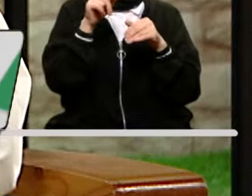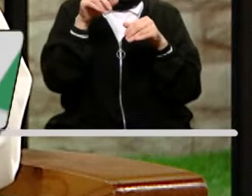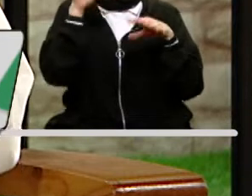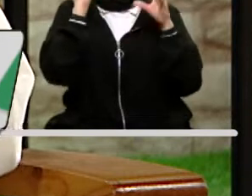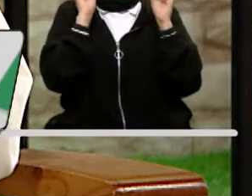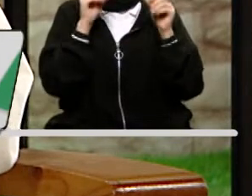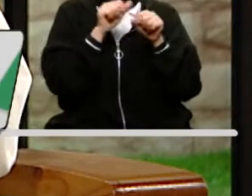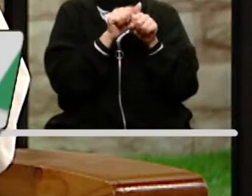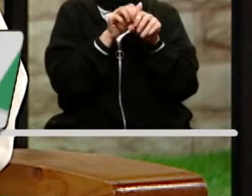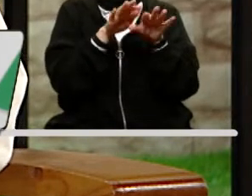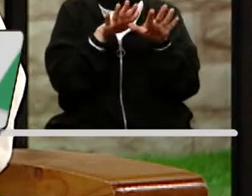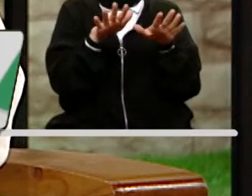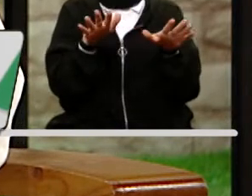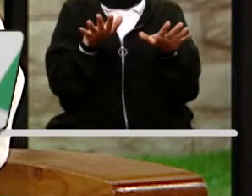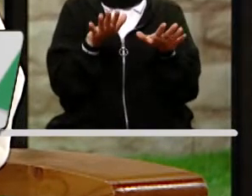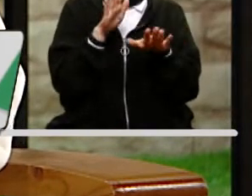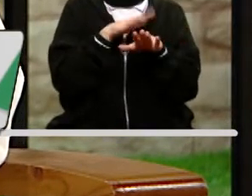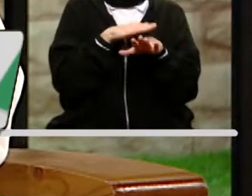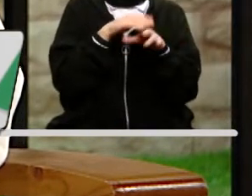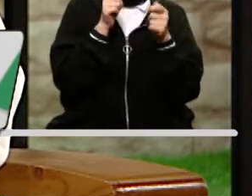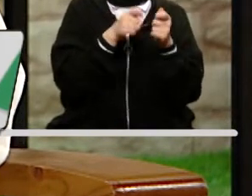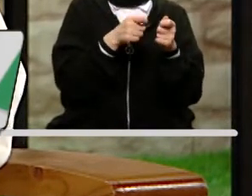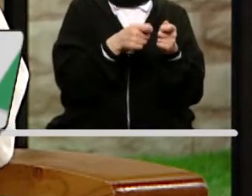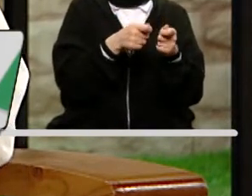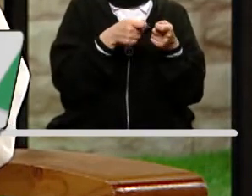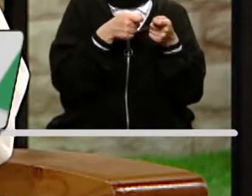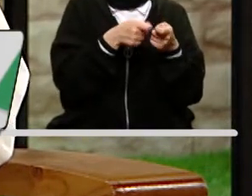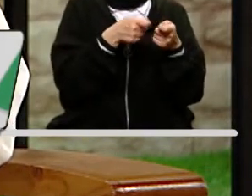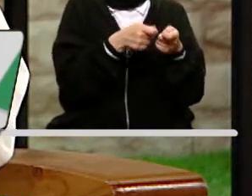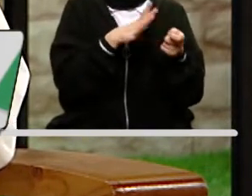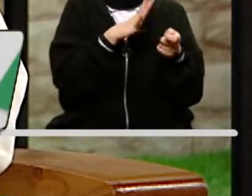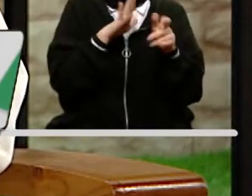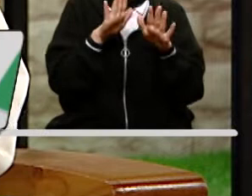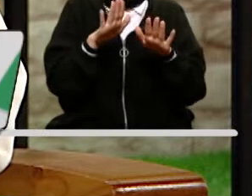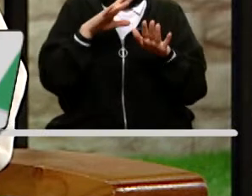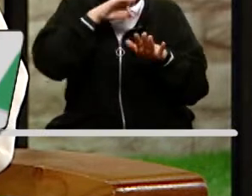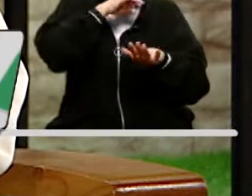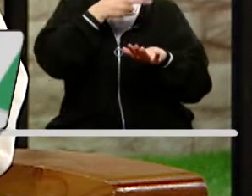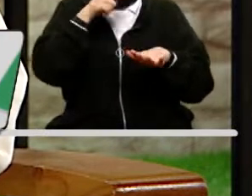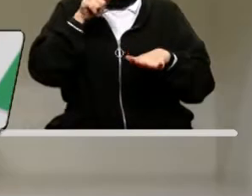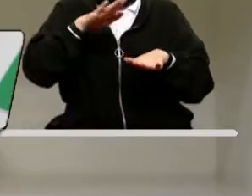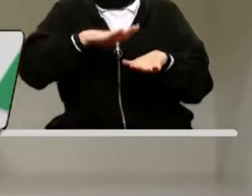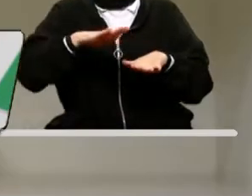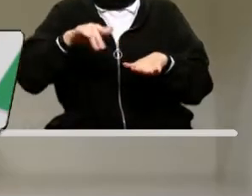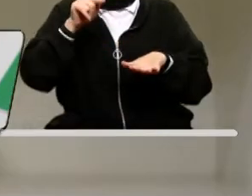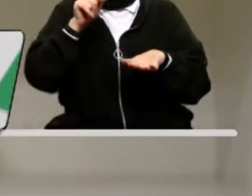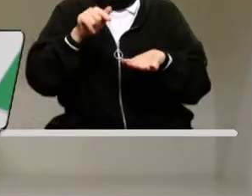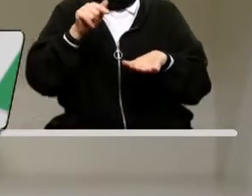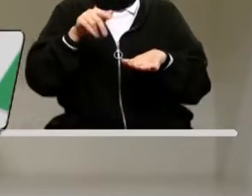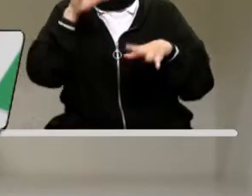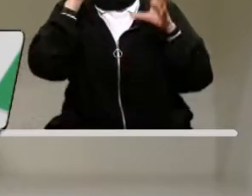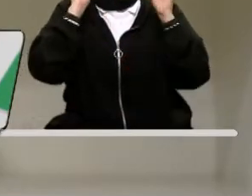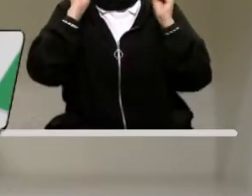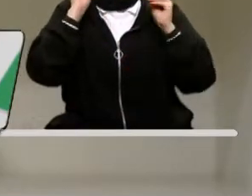zeka sistemlerine yönelik uyarlanan eğitimlerimiz mevcut. Ama maalesef çocuk bunu bir üst aşamaya taşıdığında bunu